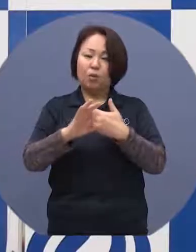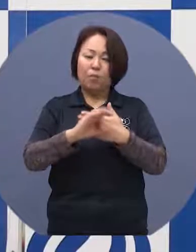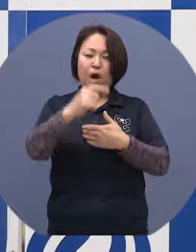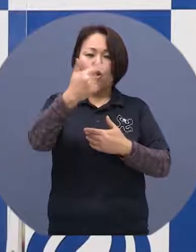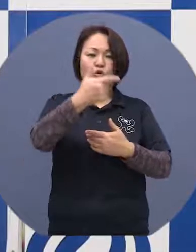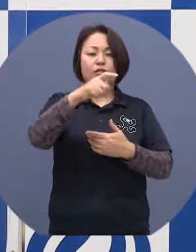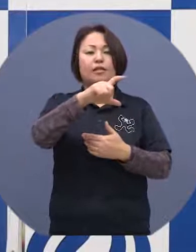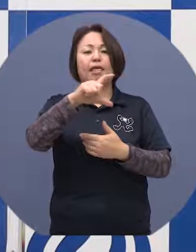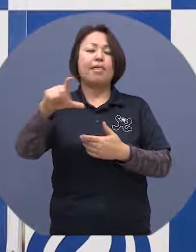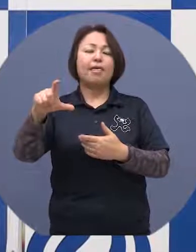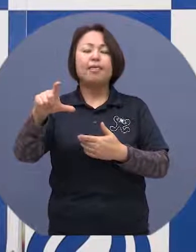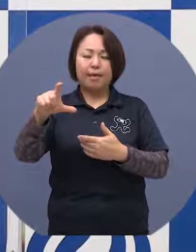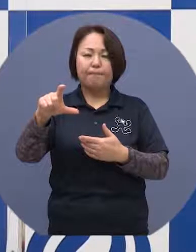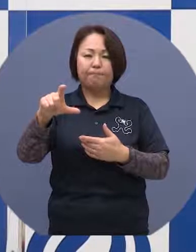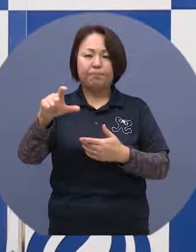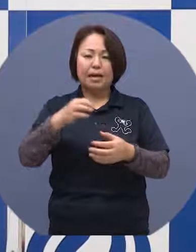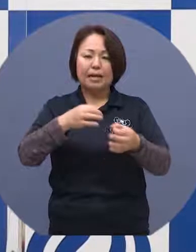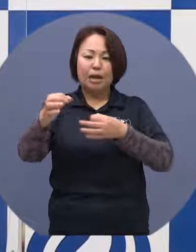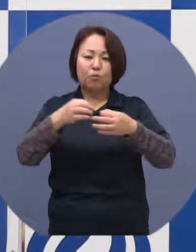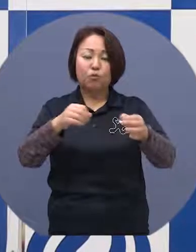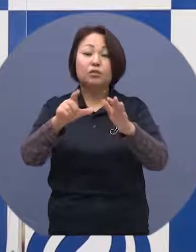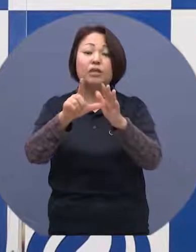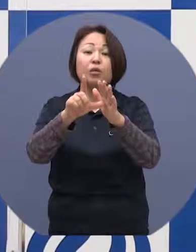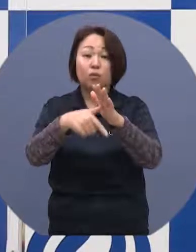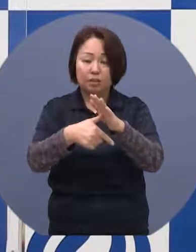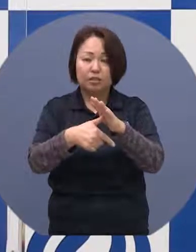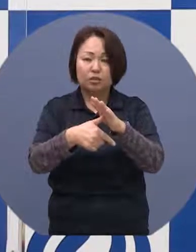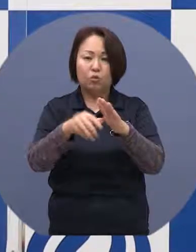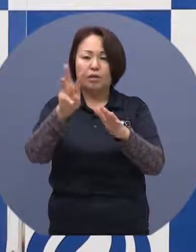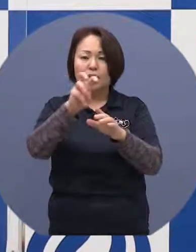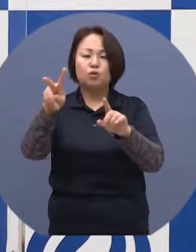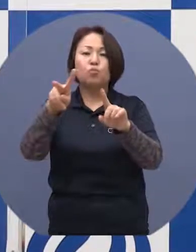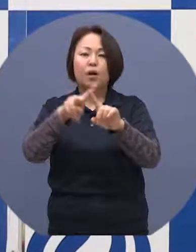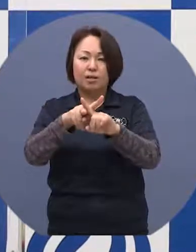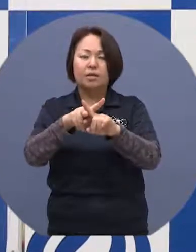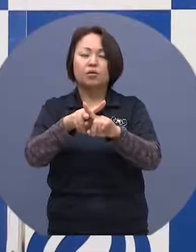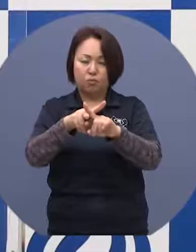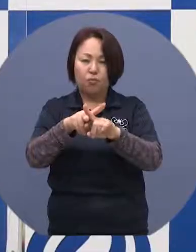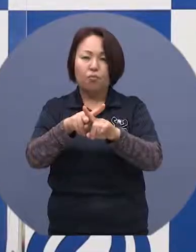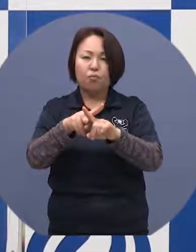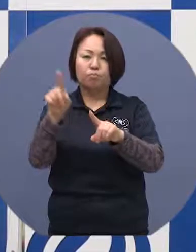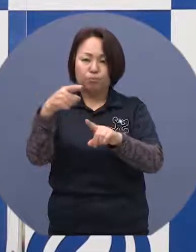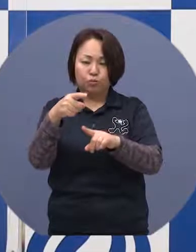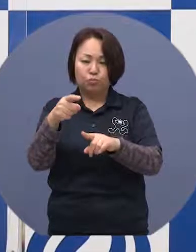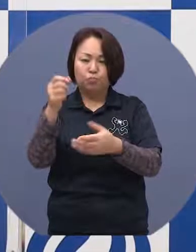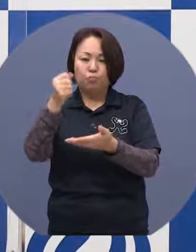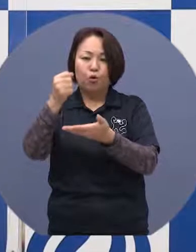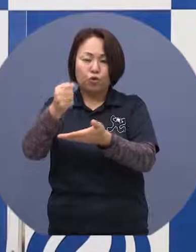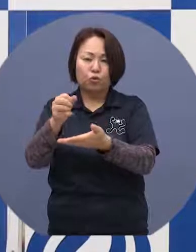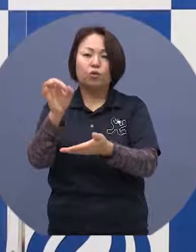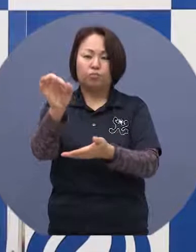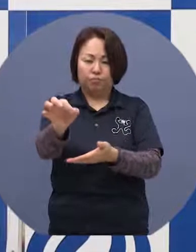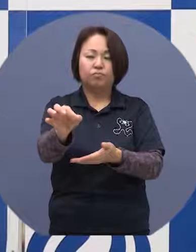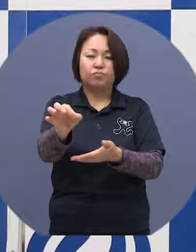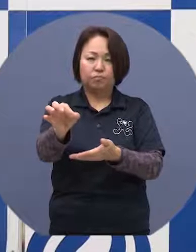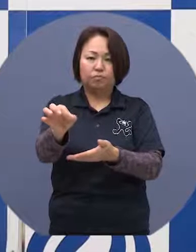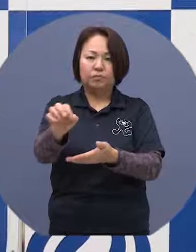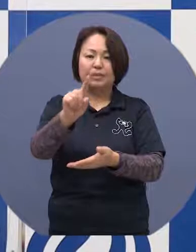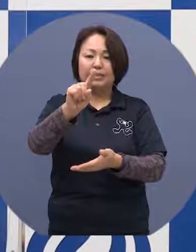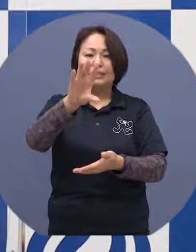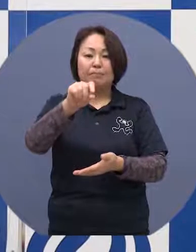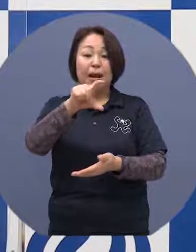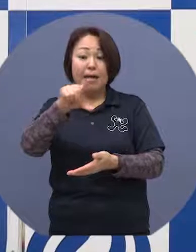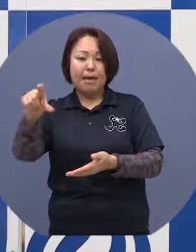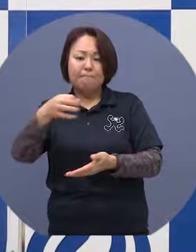は2,000円相当30%2000相当のポイントがつくということになります1万円であればは30%ですから